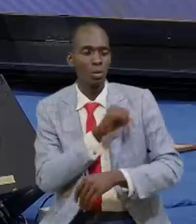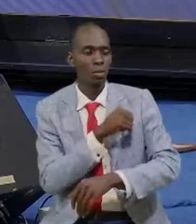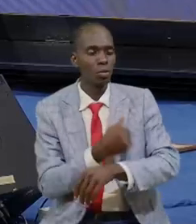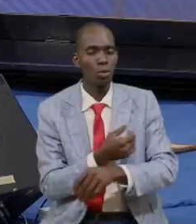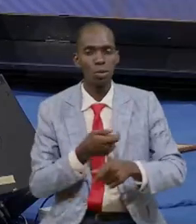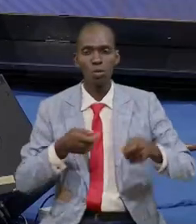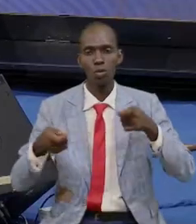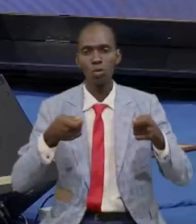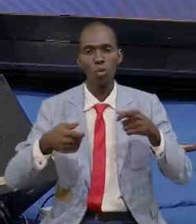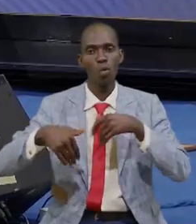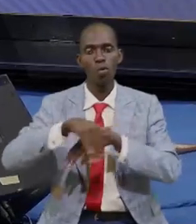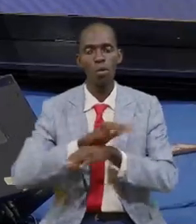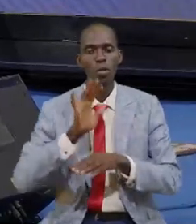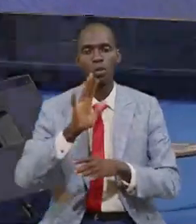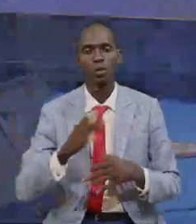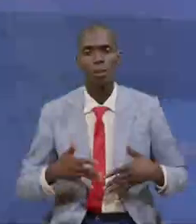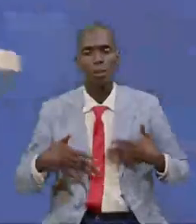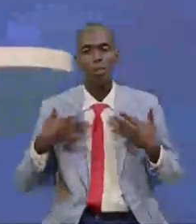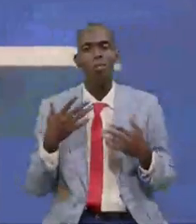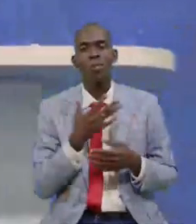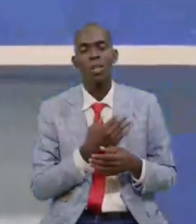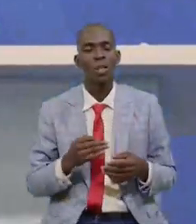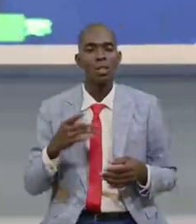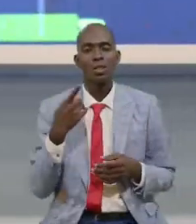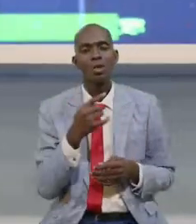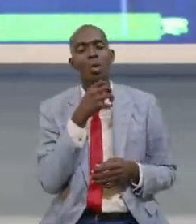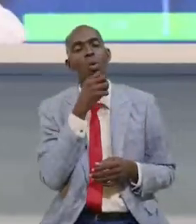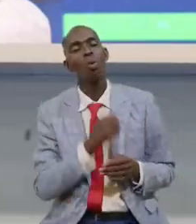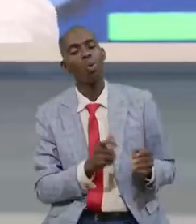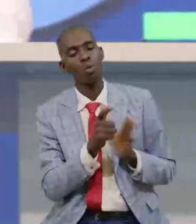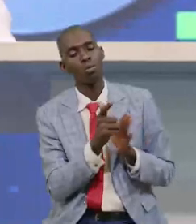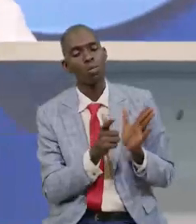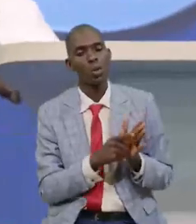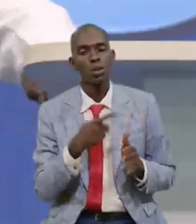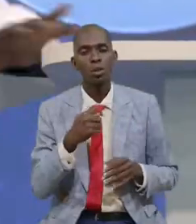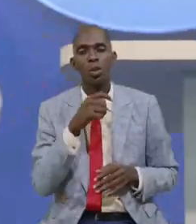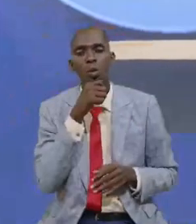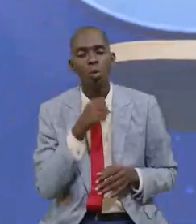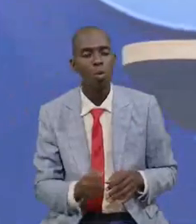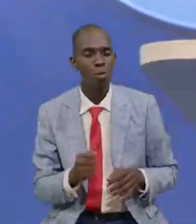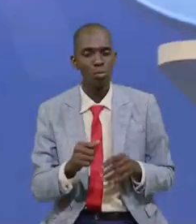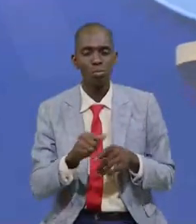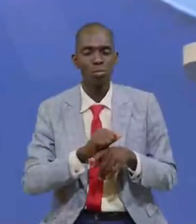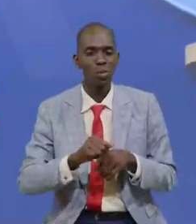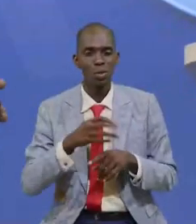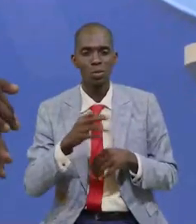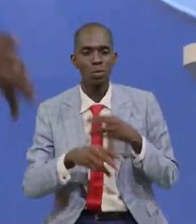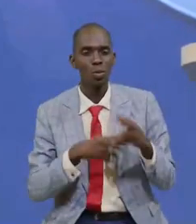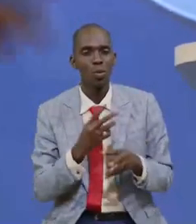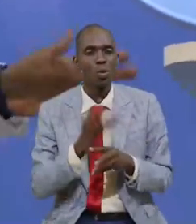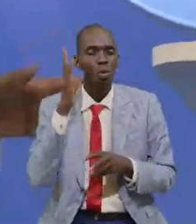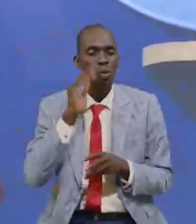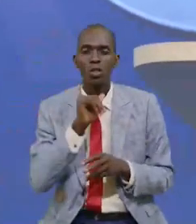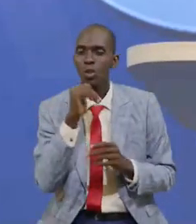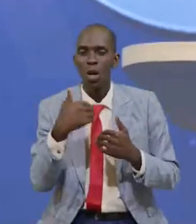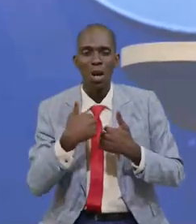qui ont la domination sur toi maintenant. Et l'ancien maître, l'ancienne loi, l'ancien rituel, l'ancienne